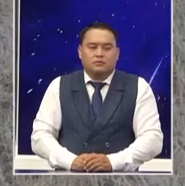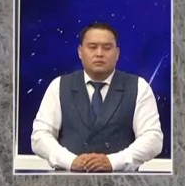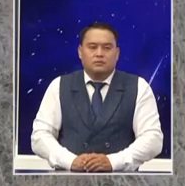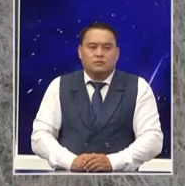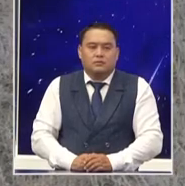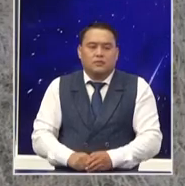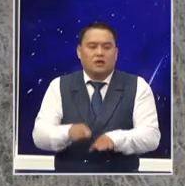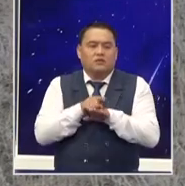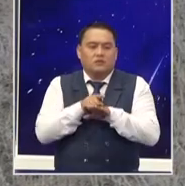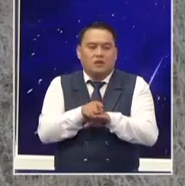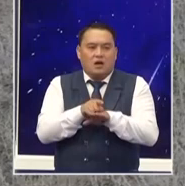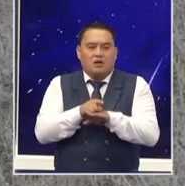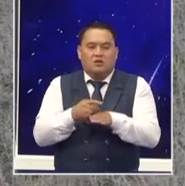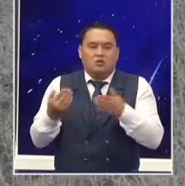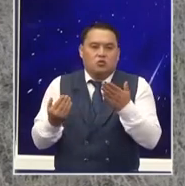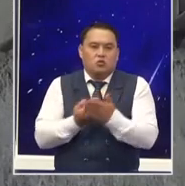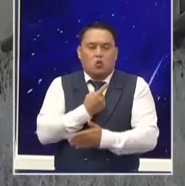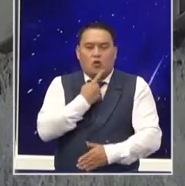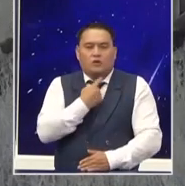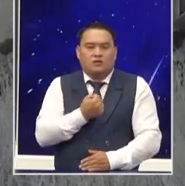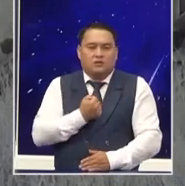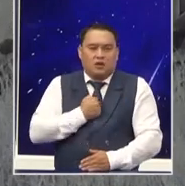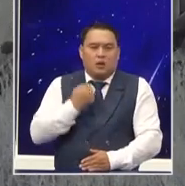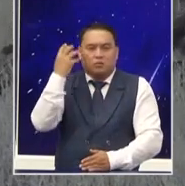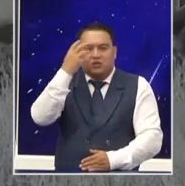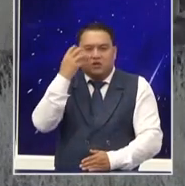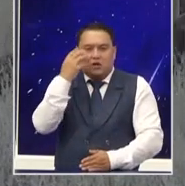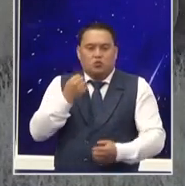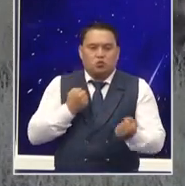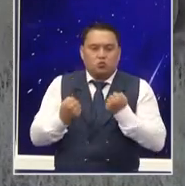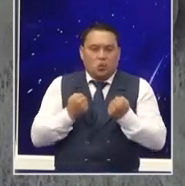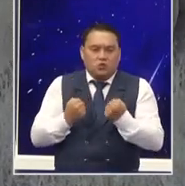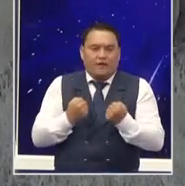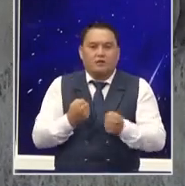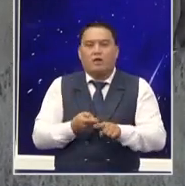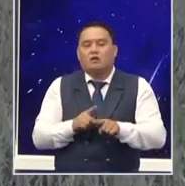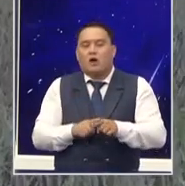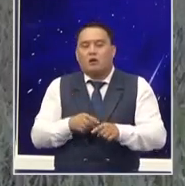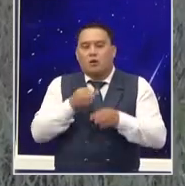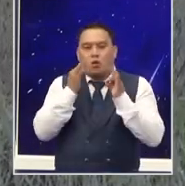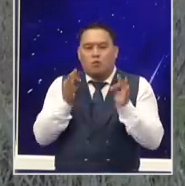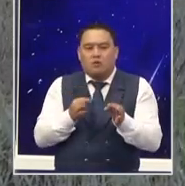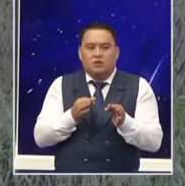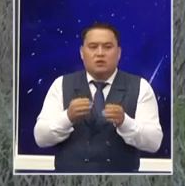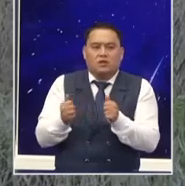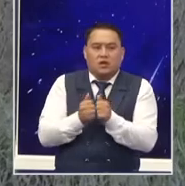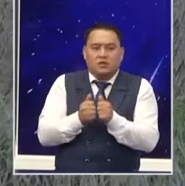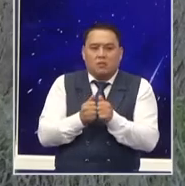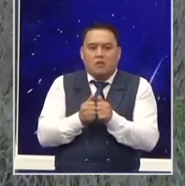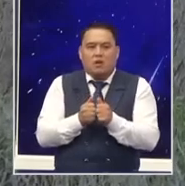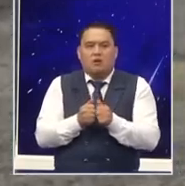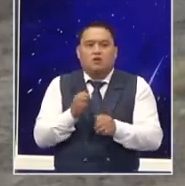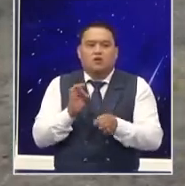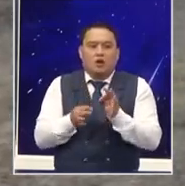Обкатка танком призвана закалить новобранцев, сформировать их психологическую устойчивость, а также научить приемам борьбы с танками в ближнем бою.